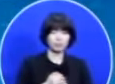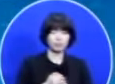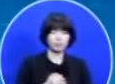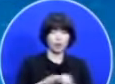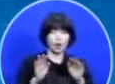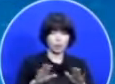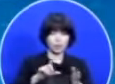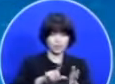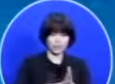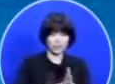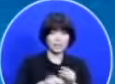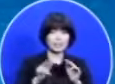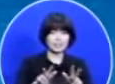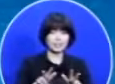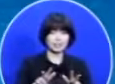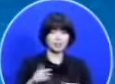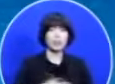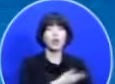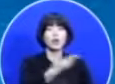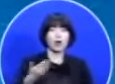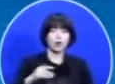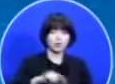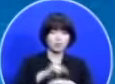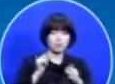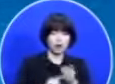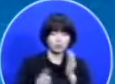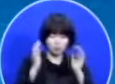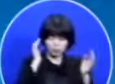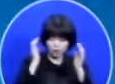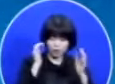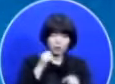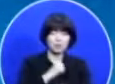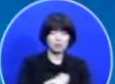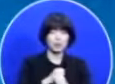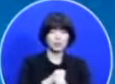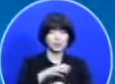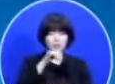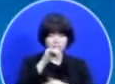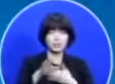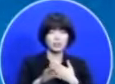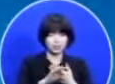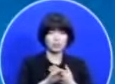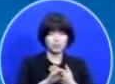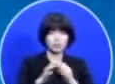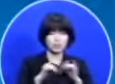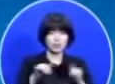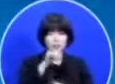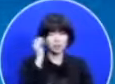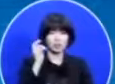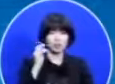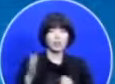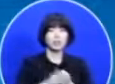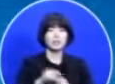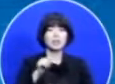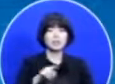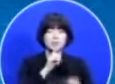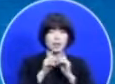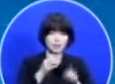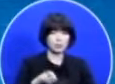오늘 이 시간에 지금 여러분의 마음을 혼란하게 만드는 것이 있으신 분들이 있으실 겁니다 그러니까 오늘 이 말씀을 전하게